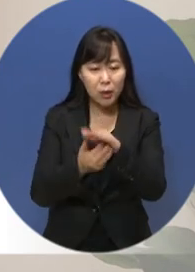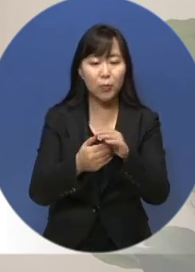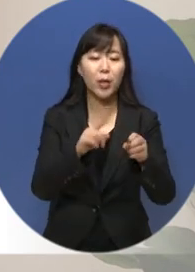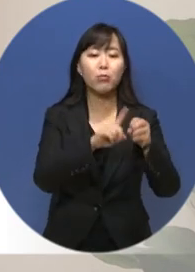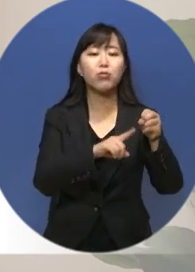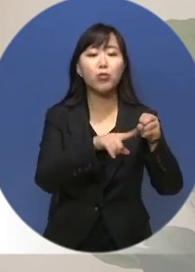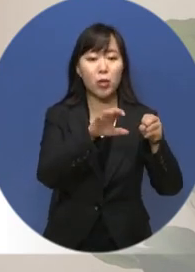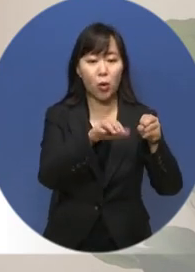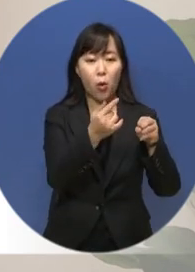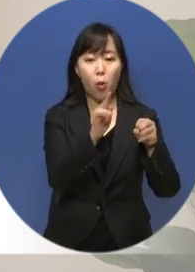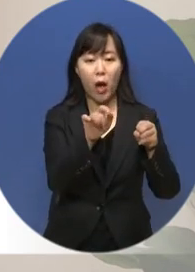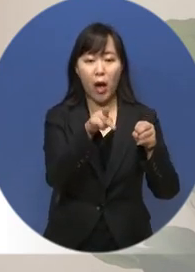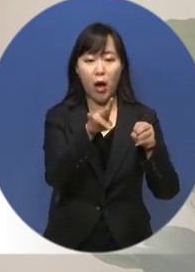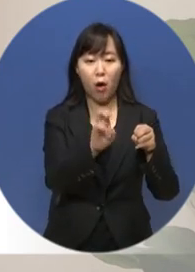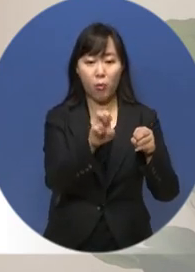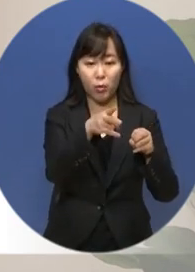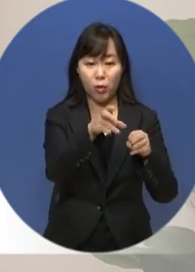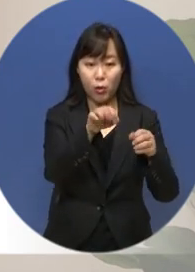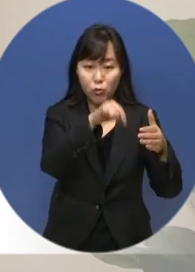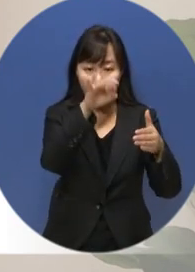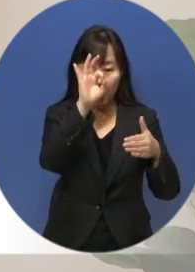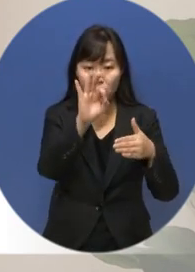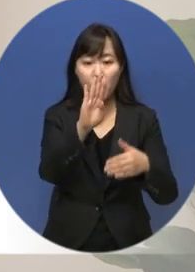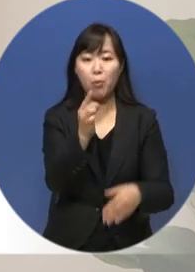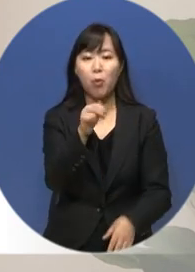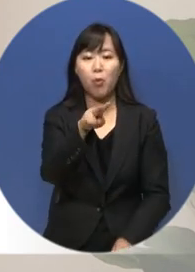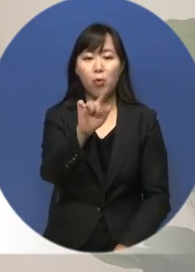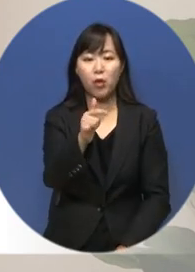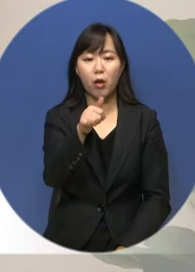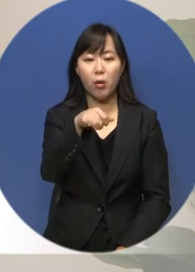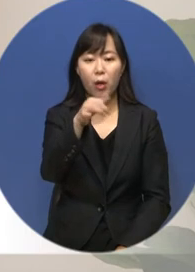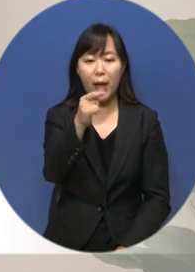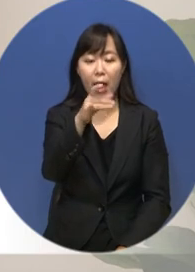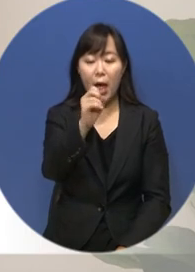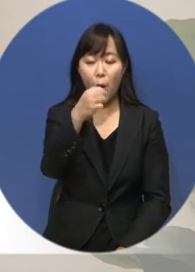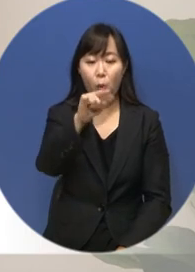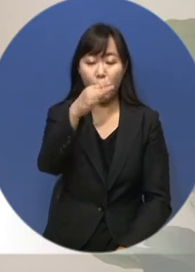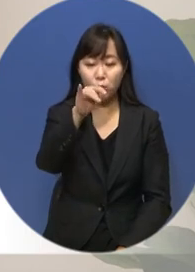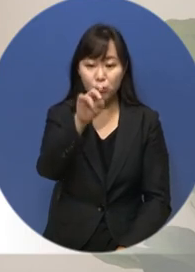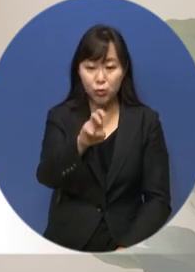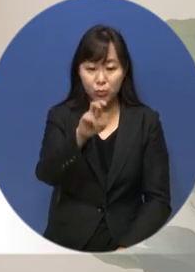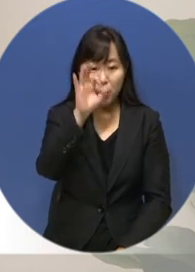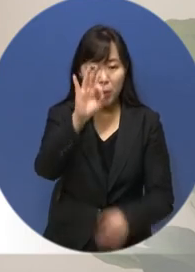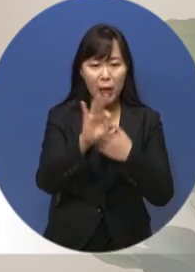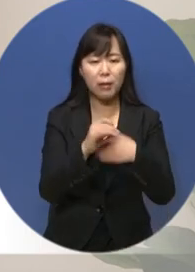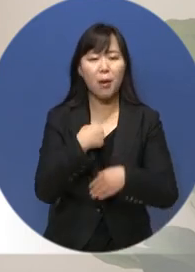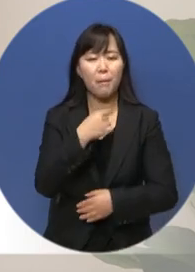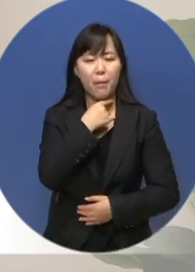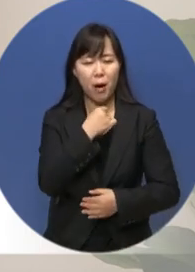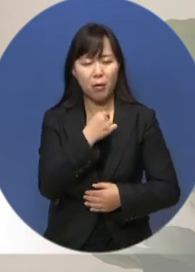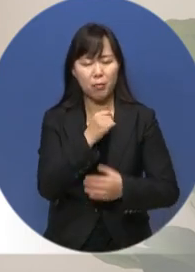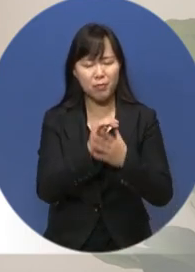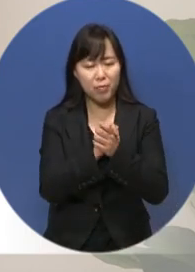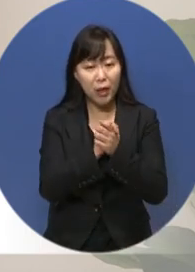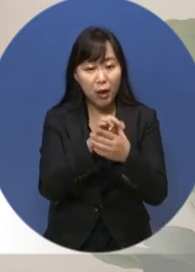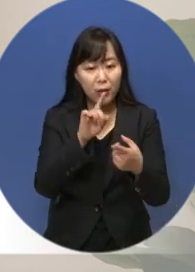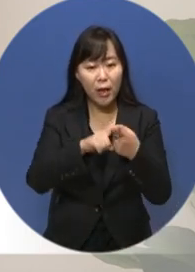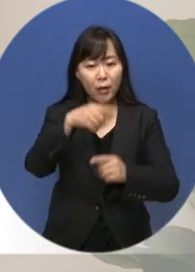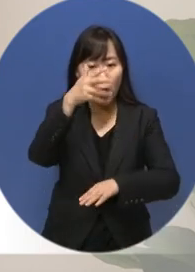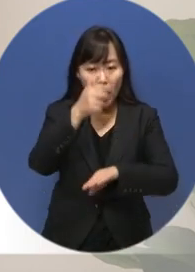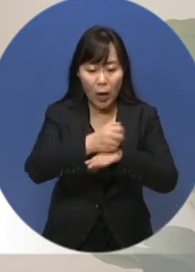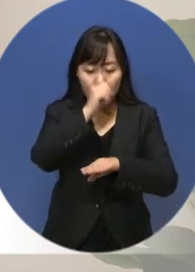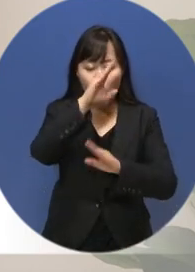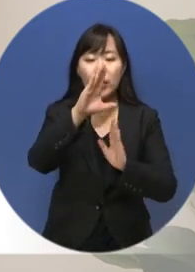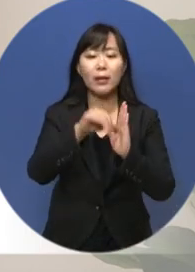불교에서도 화엄경 중에 나오는 보현행 원품을 보면 내가 발언하고 소원하는 일에 결과가